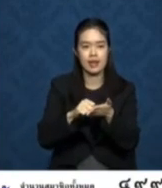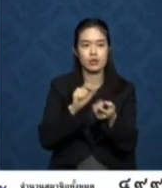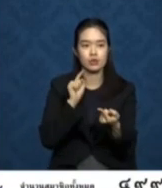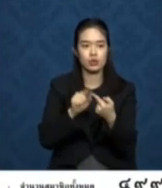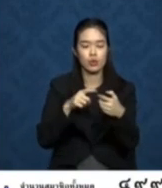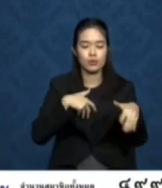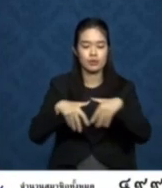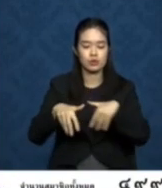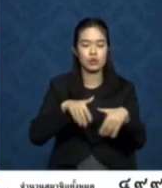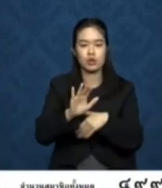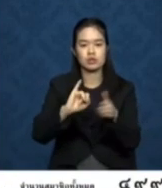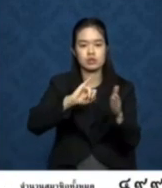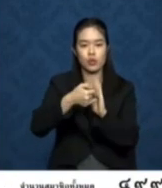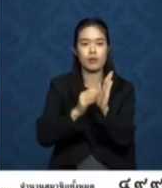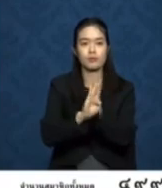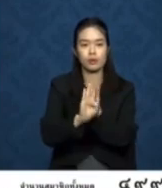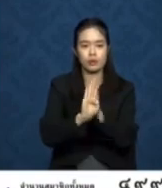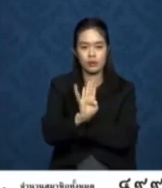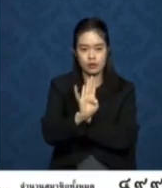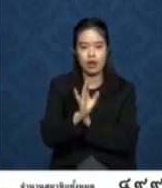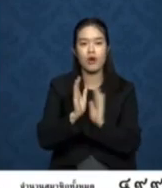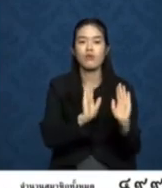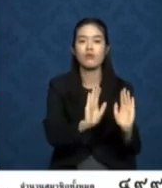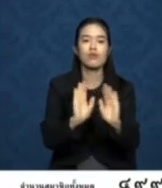บด้วยความขอรบครับ ท่านประทาน ขอบคุครับ